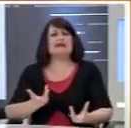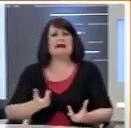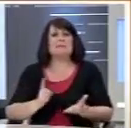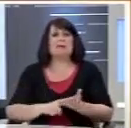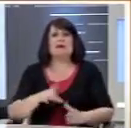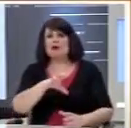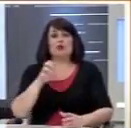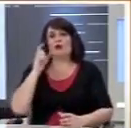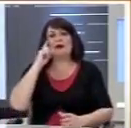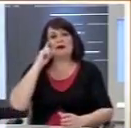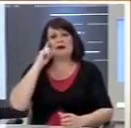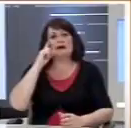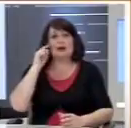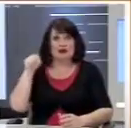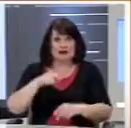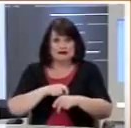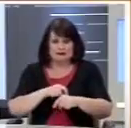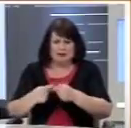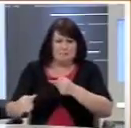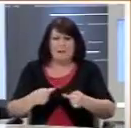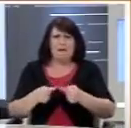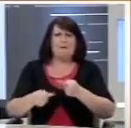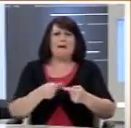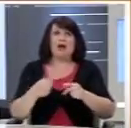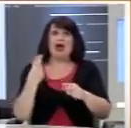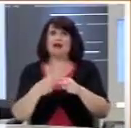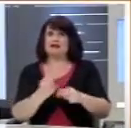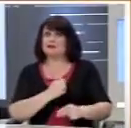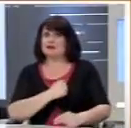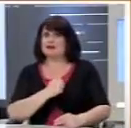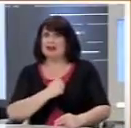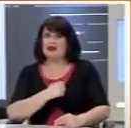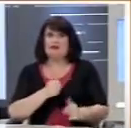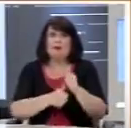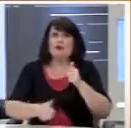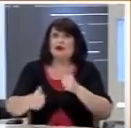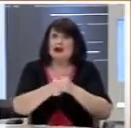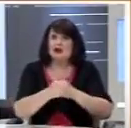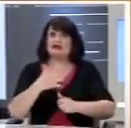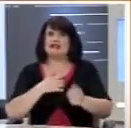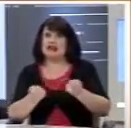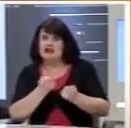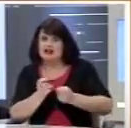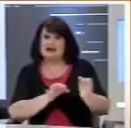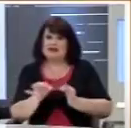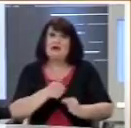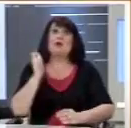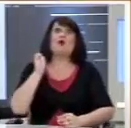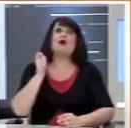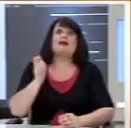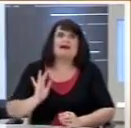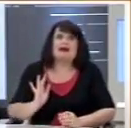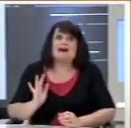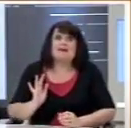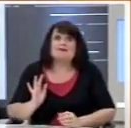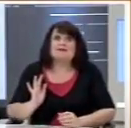καταλάβεις ότι εδώ γίνεται μια αντιπαράθεση αξιών, προταγμάτων, στρατηγικών, πολιτικών. Αυτό